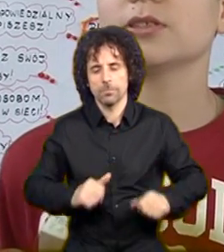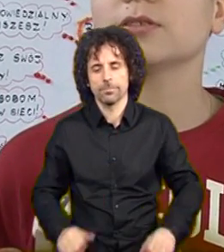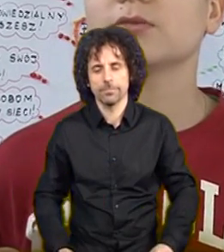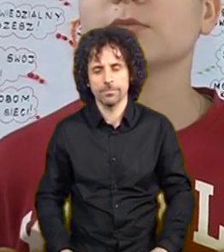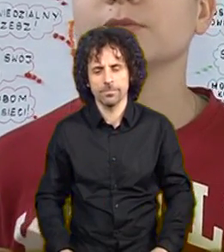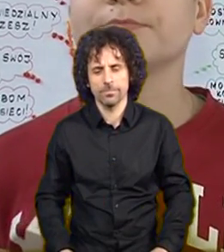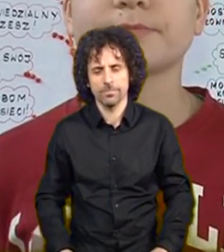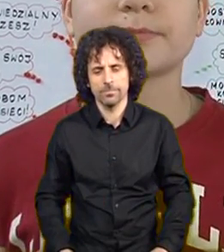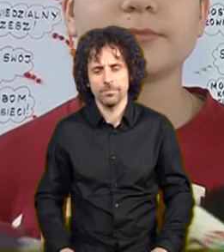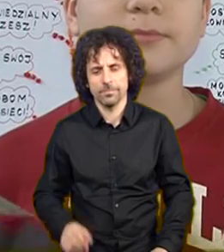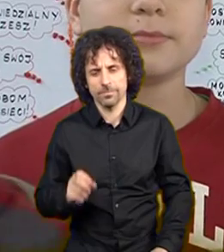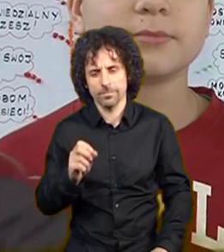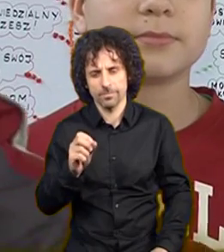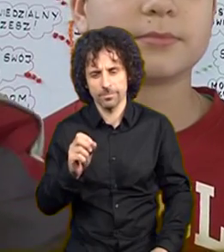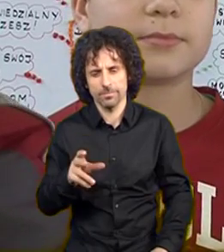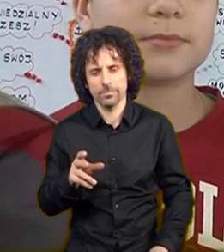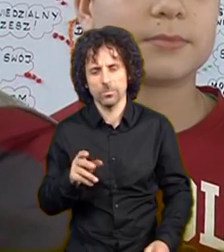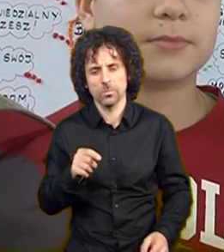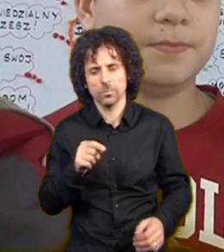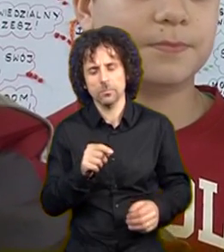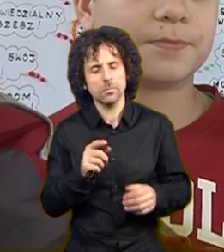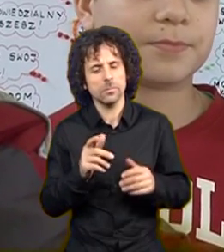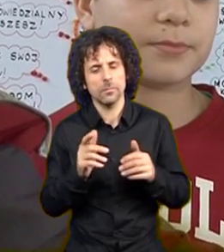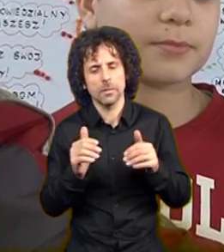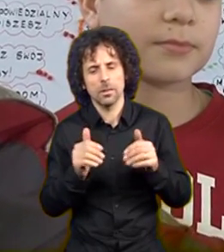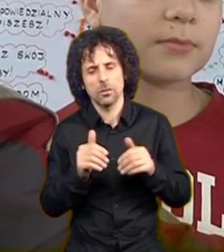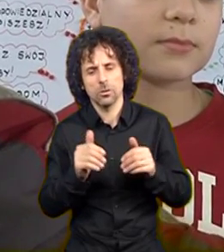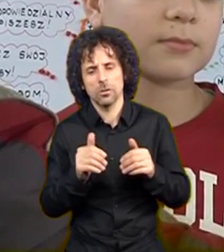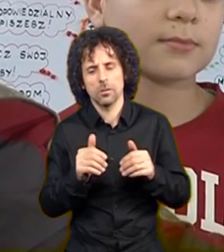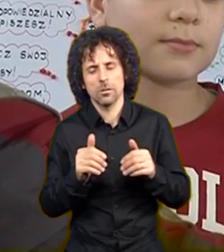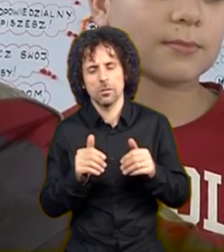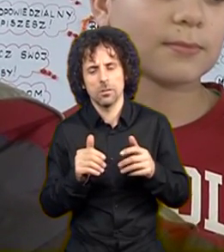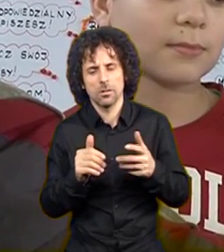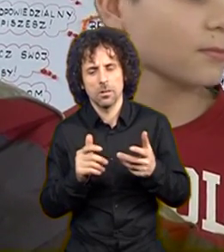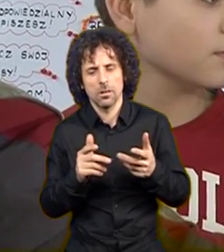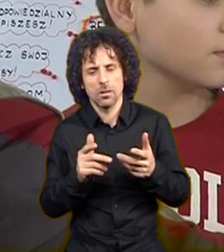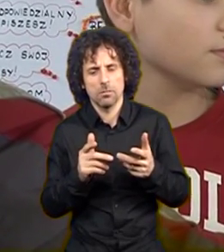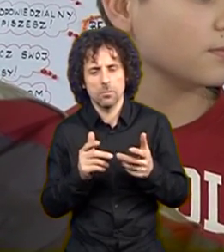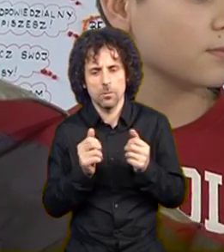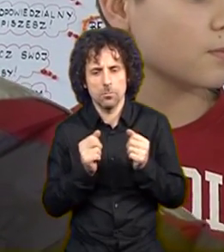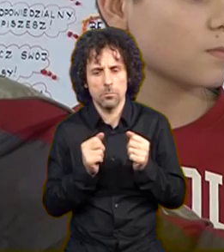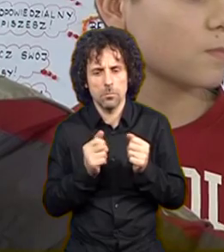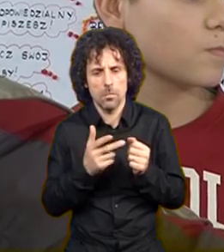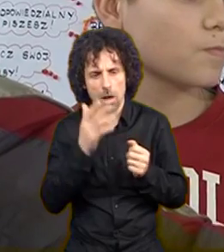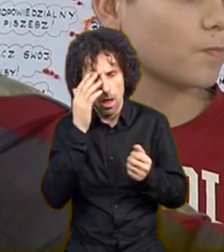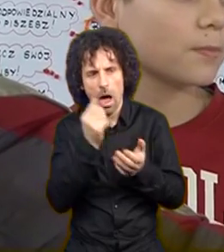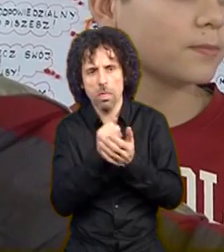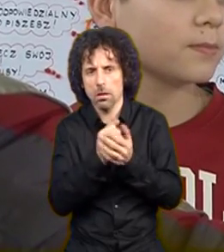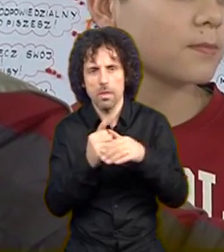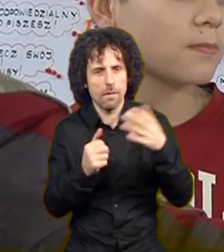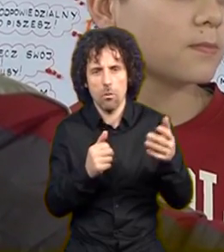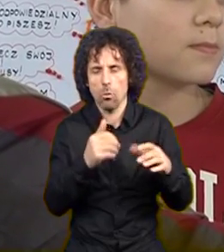spokojnie to robić. No tak, to nie można podawać swoich danych, to jest po pierwsze, nie można